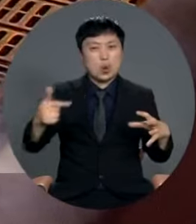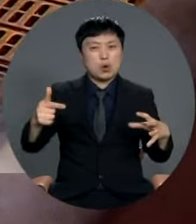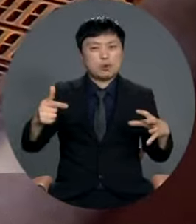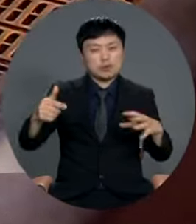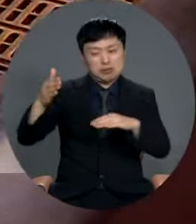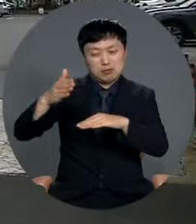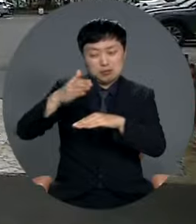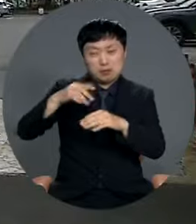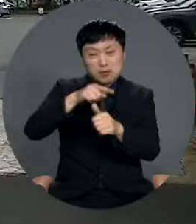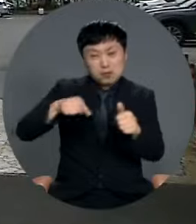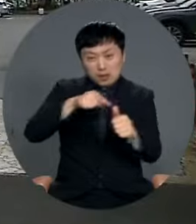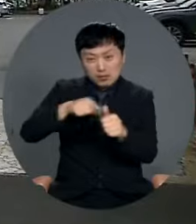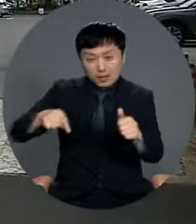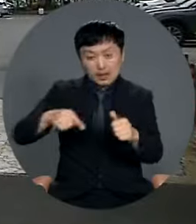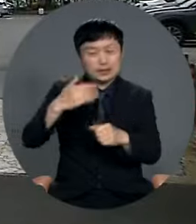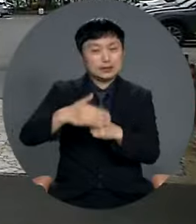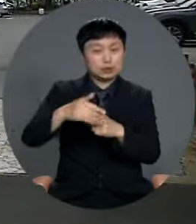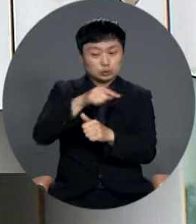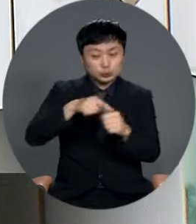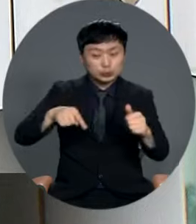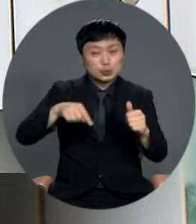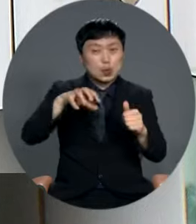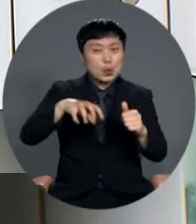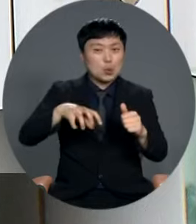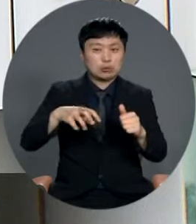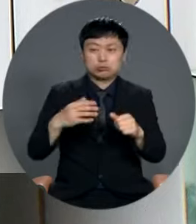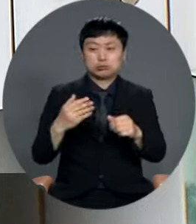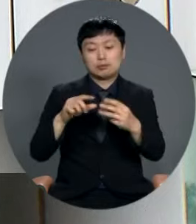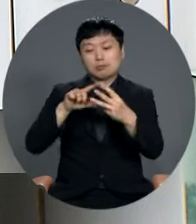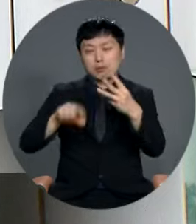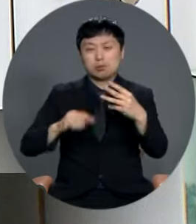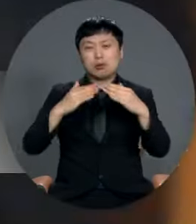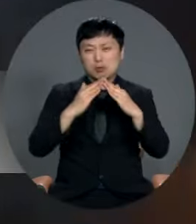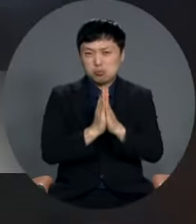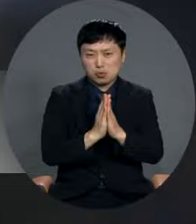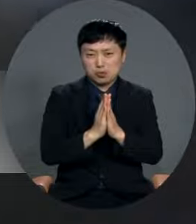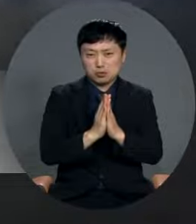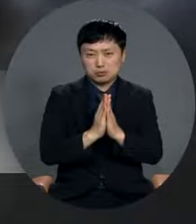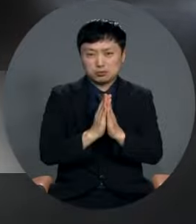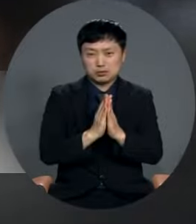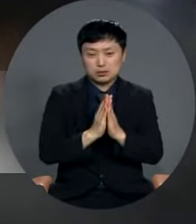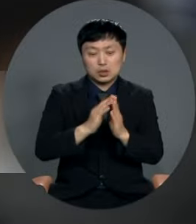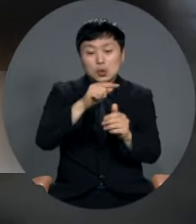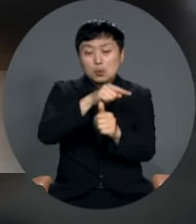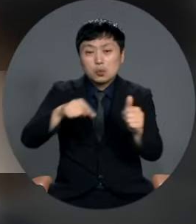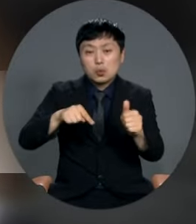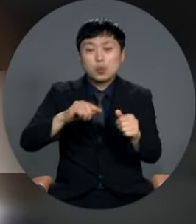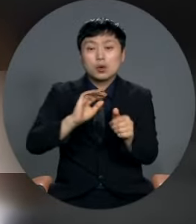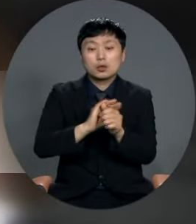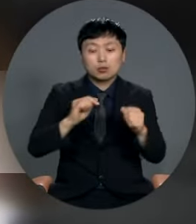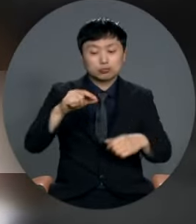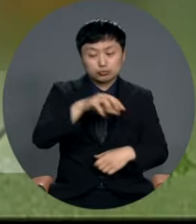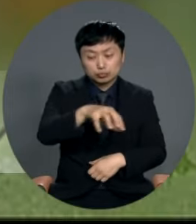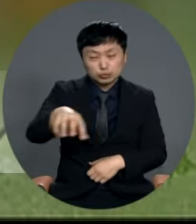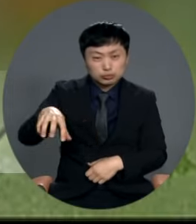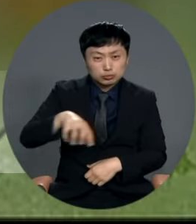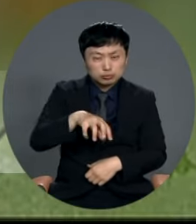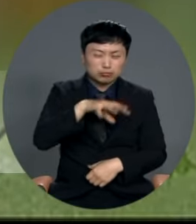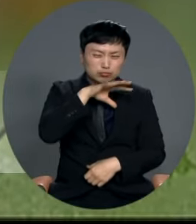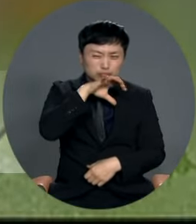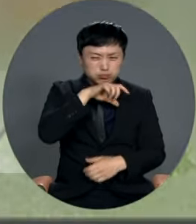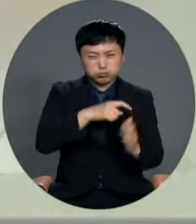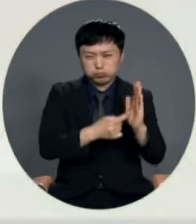도축을 도맡아온 대구 도축장이 지난달 문을 닫으면서 하루 아침에 도축장을 잃은 경북의 모돈 농가들은 발등에 불이